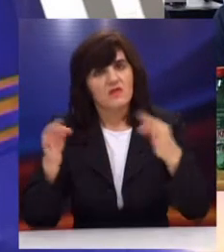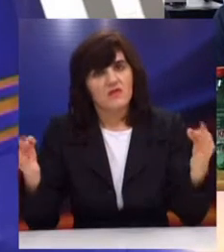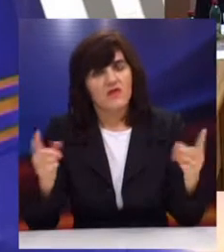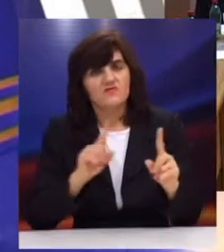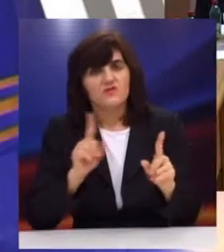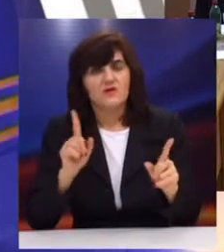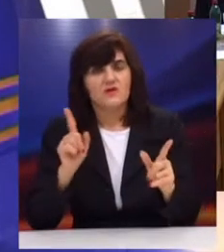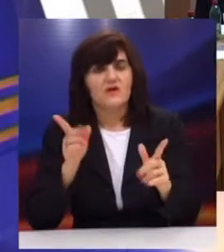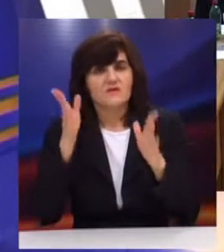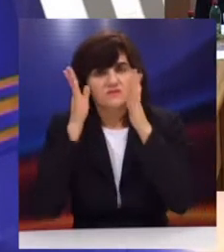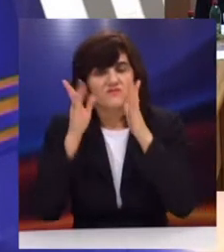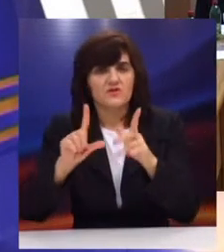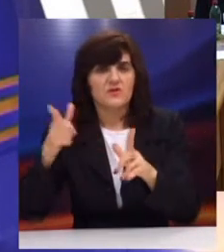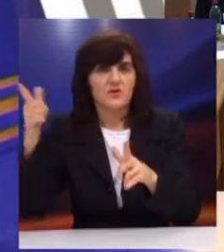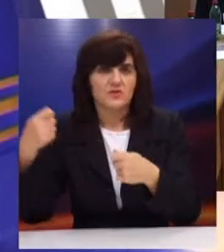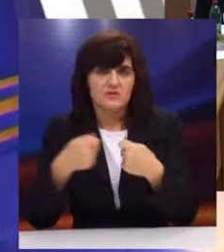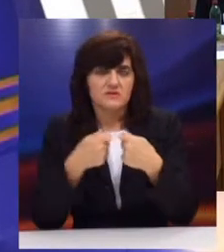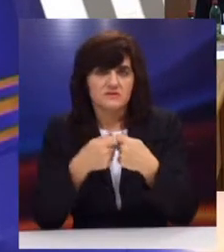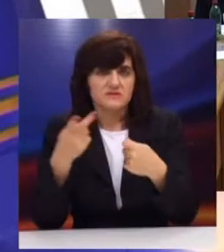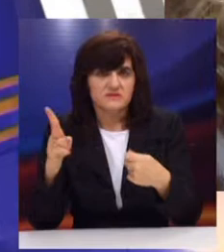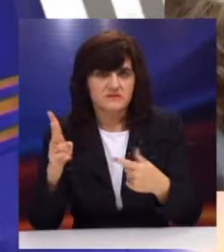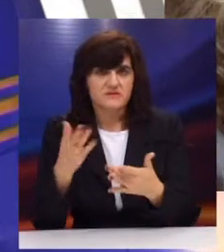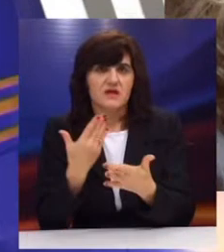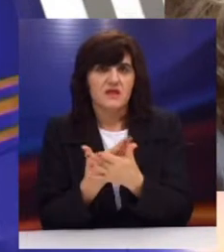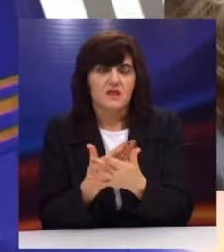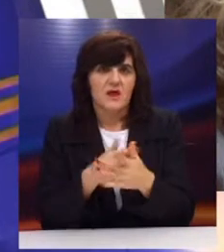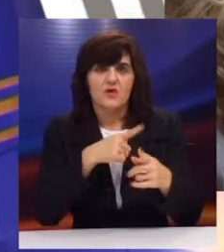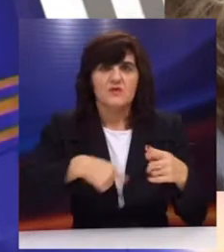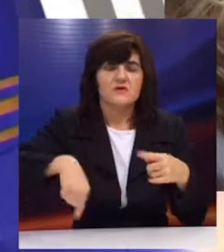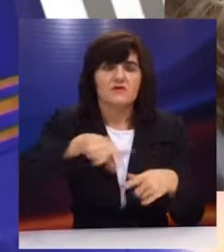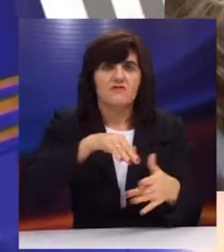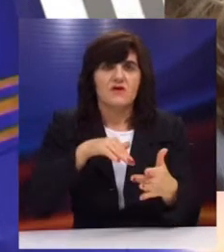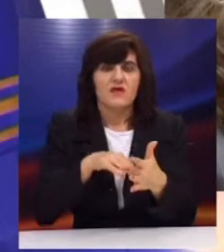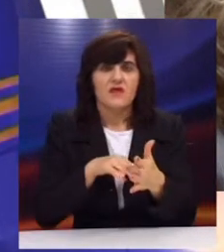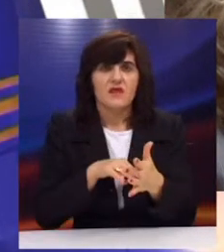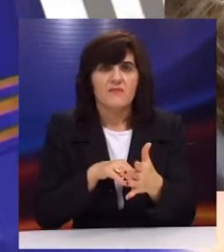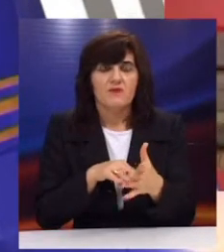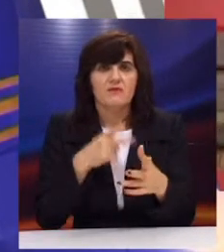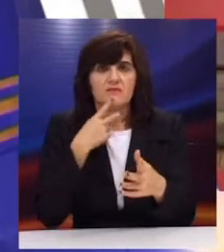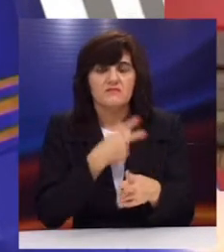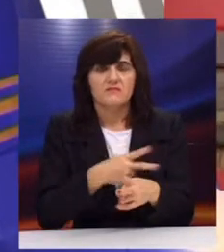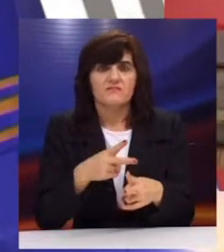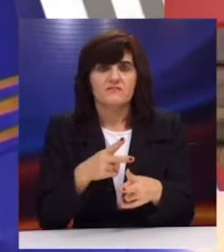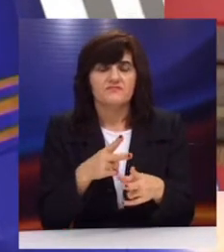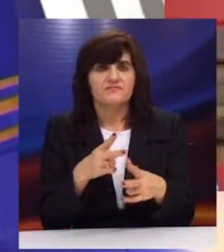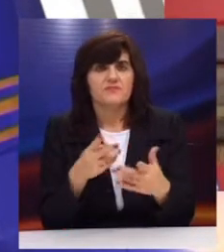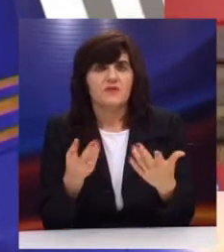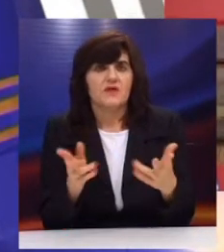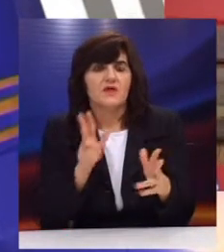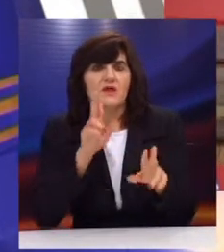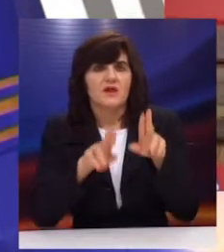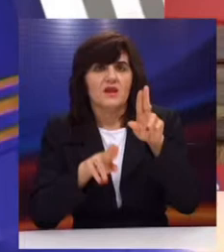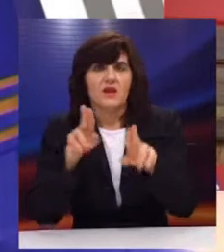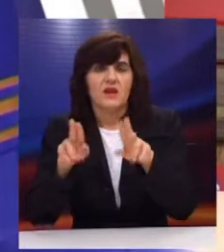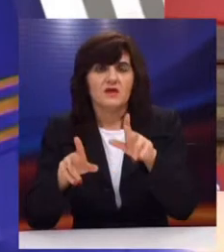javnosti. Zbog toga su neophodne obuke kako bi se u sudovima i tužilaštvima izradila PR strategija. Negde